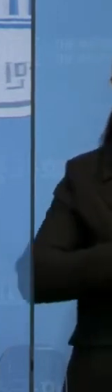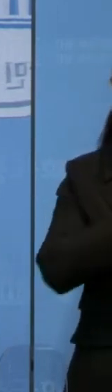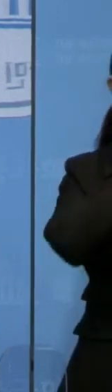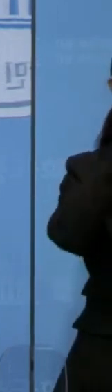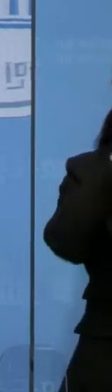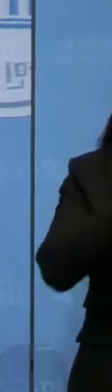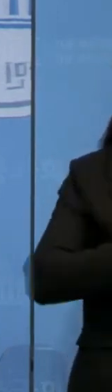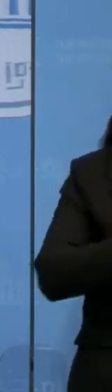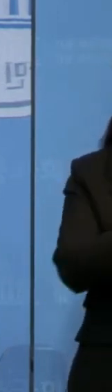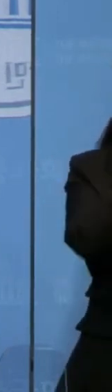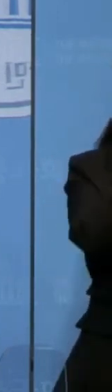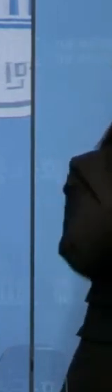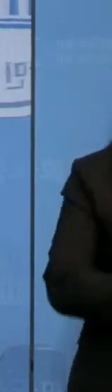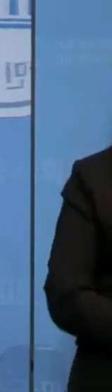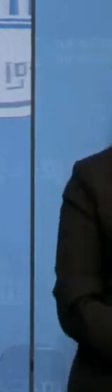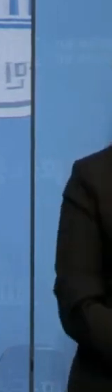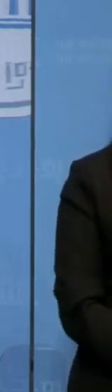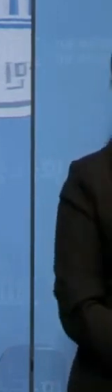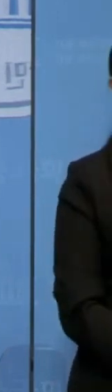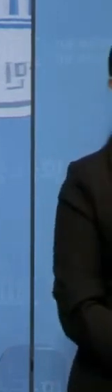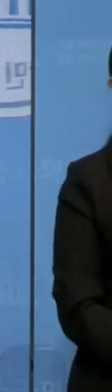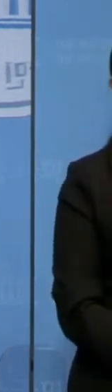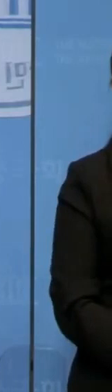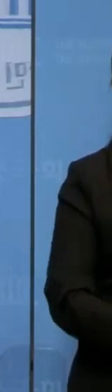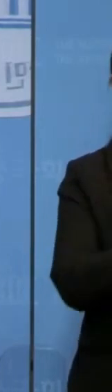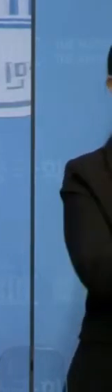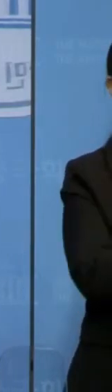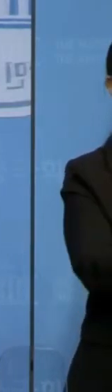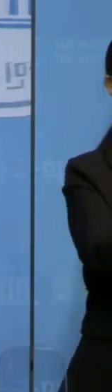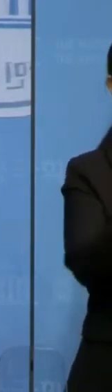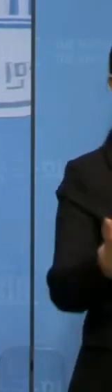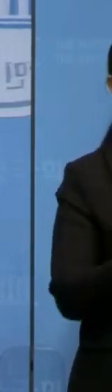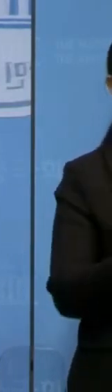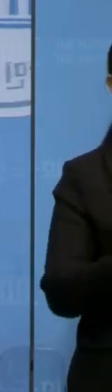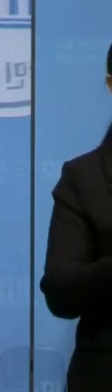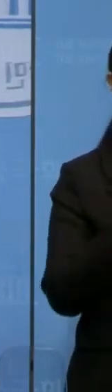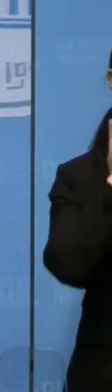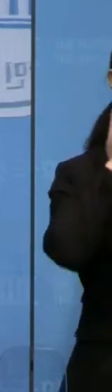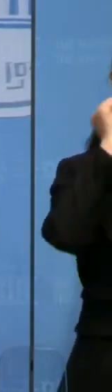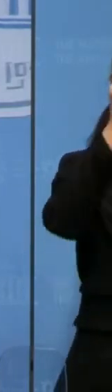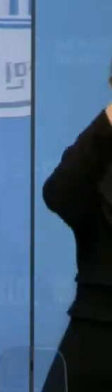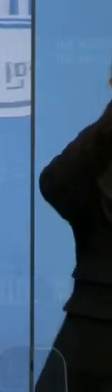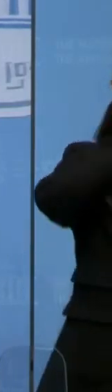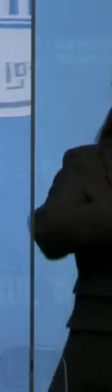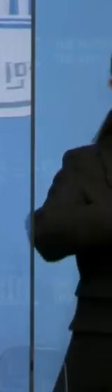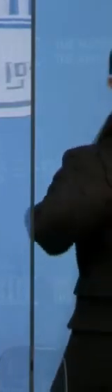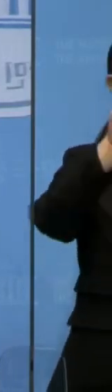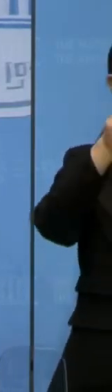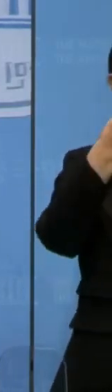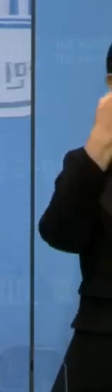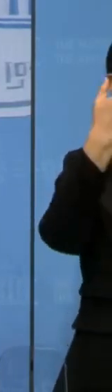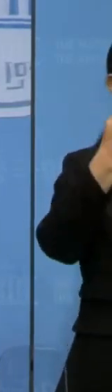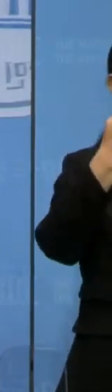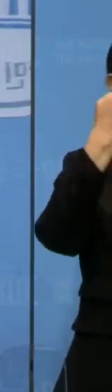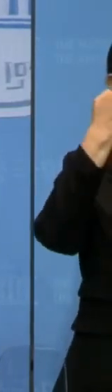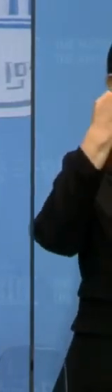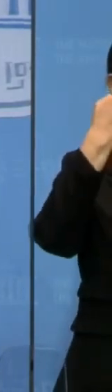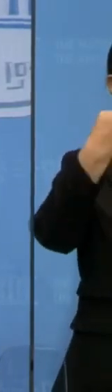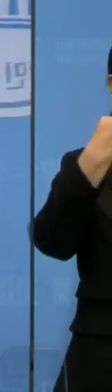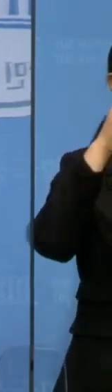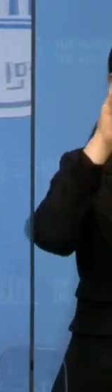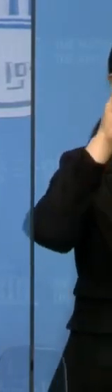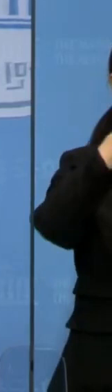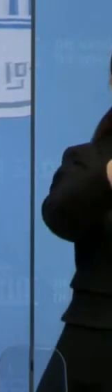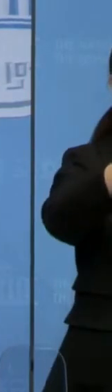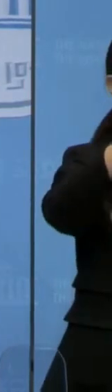당원 동지 여러분 이제 대선이 329 일 남았습니다 어느 때보다 단결과